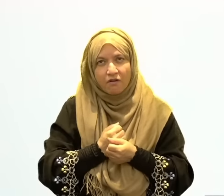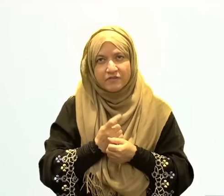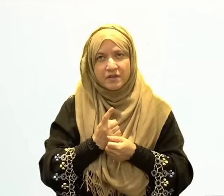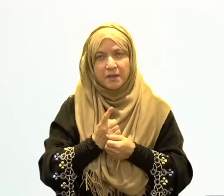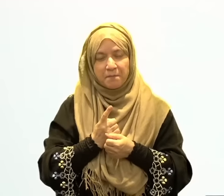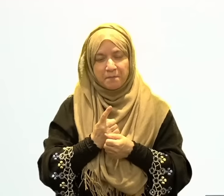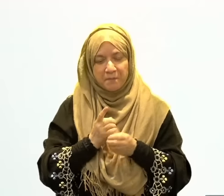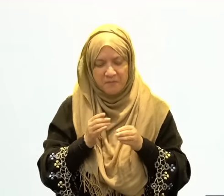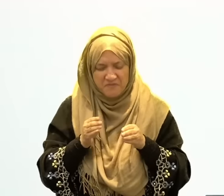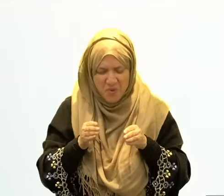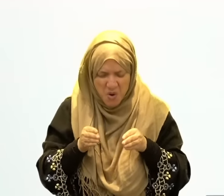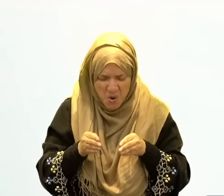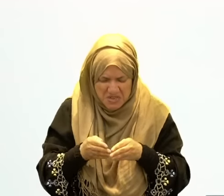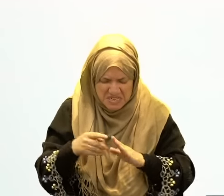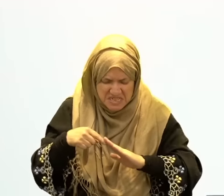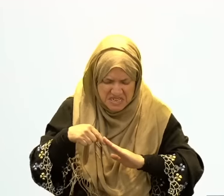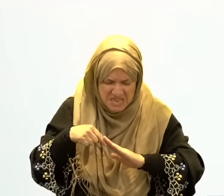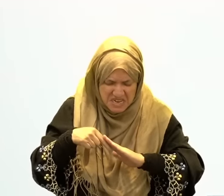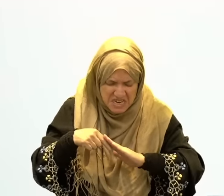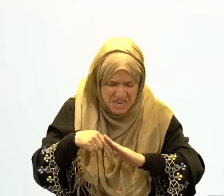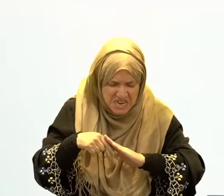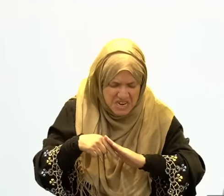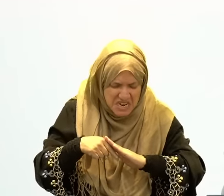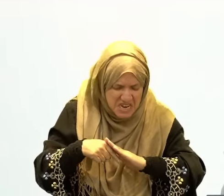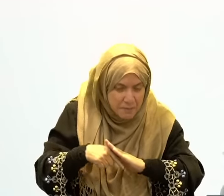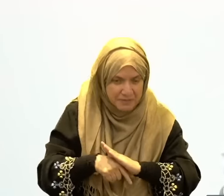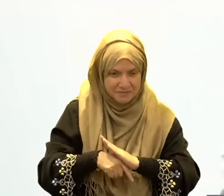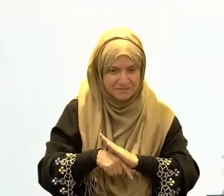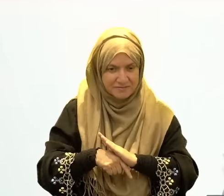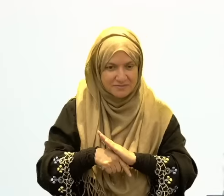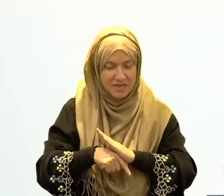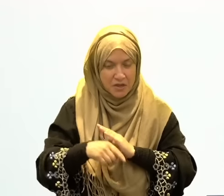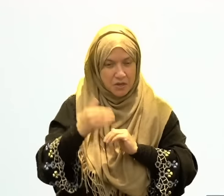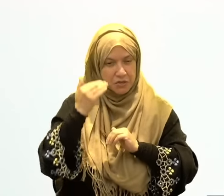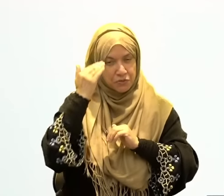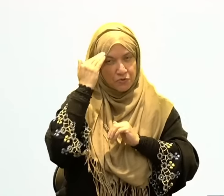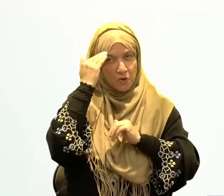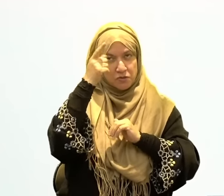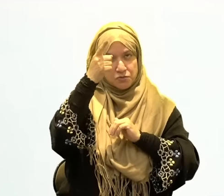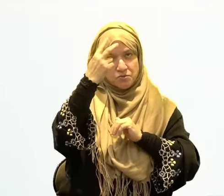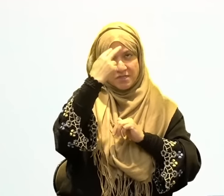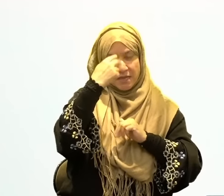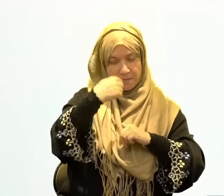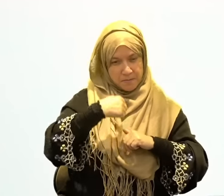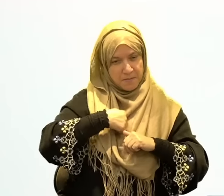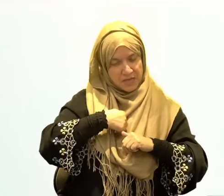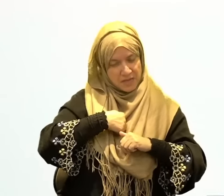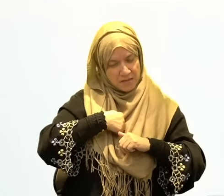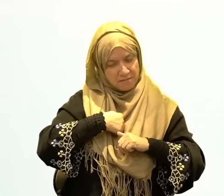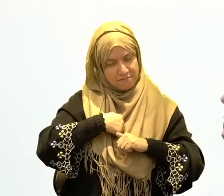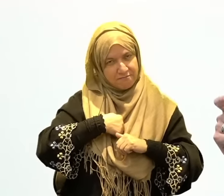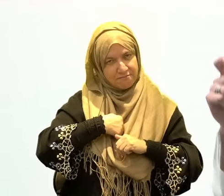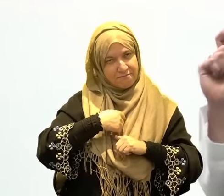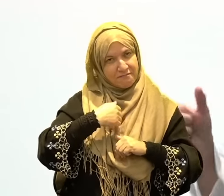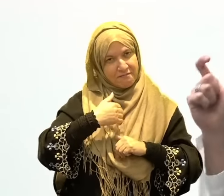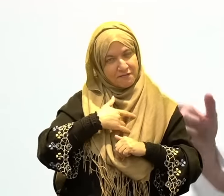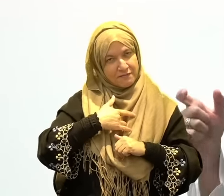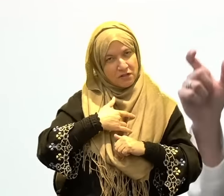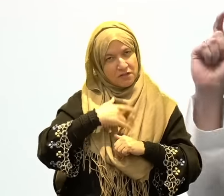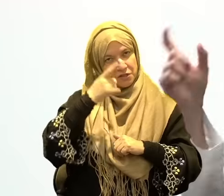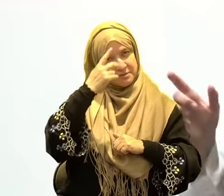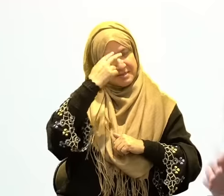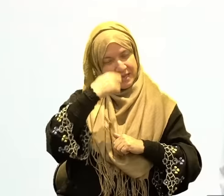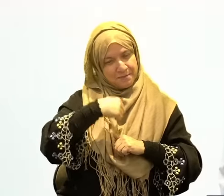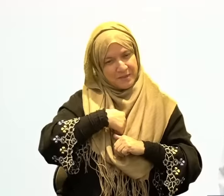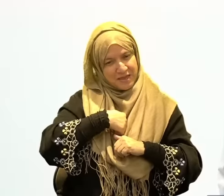you. And Hafidh ibn Rajab, rahimahullah, he described that hadith where the Prophet ﷺ said, the greatest